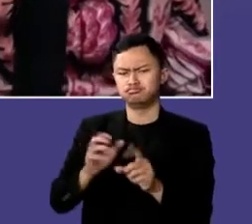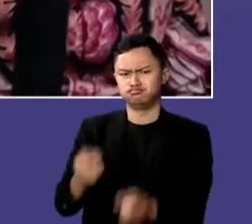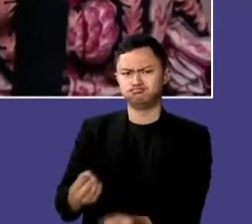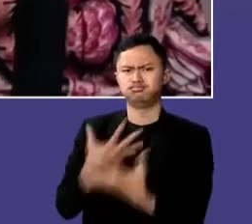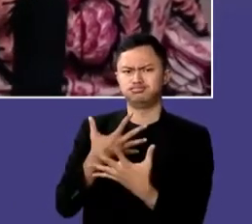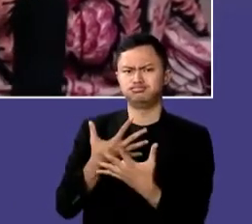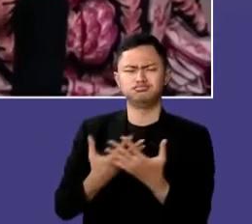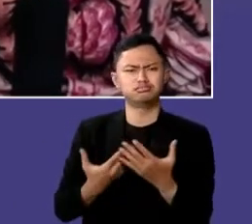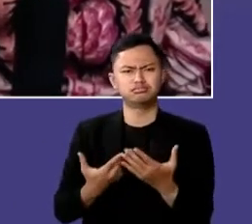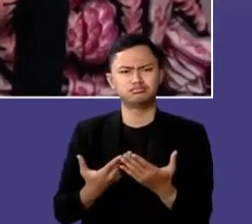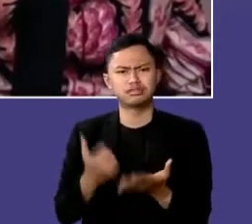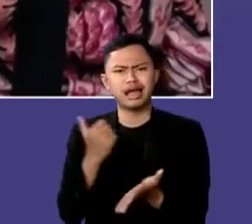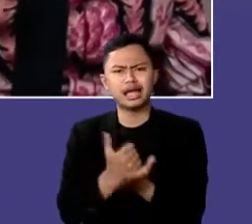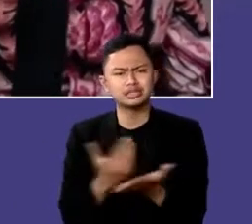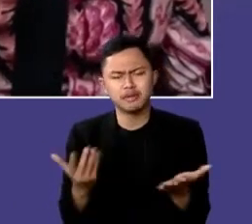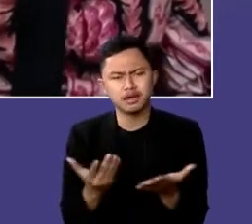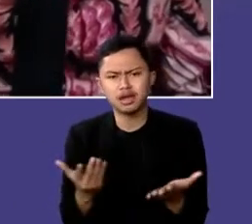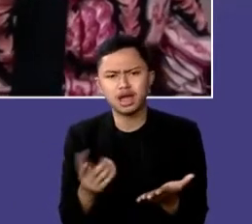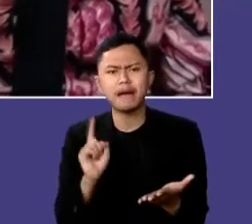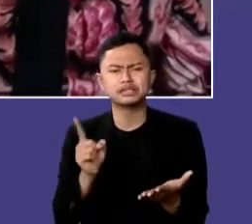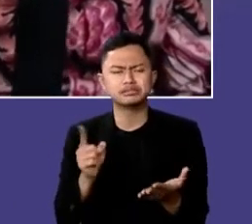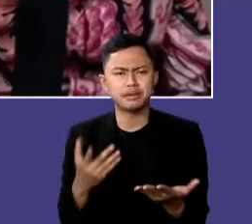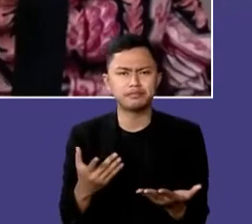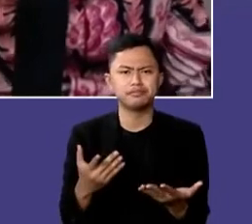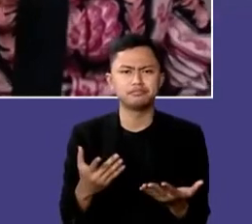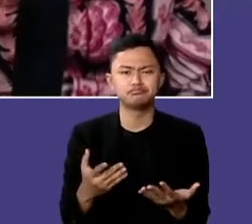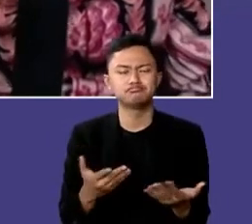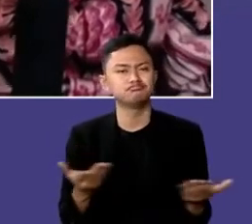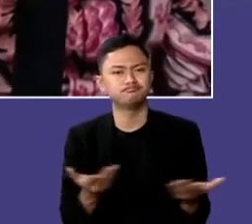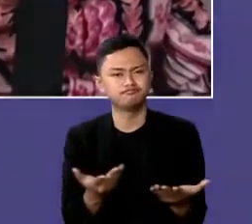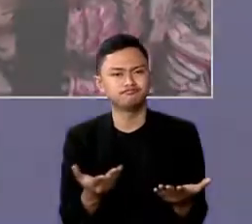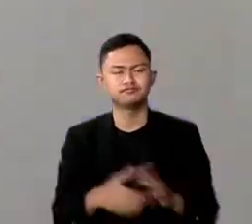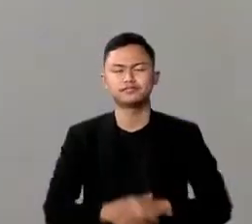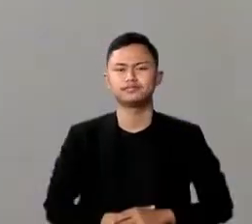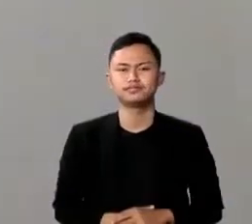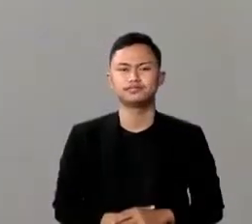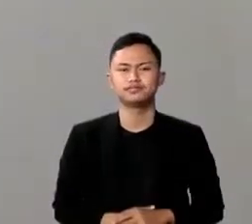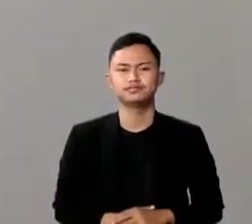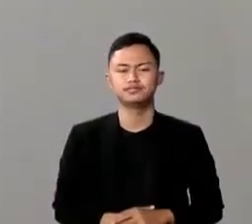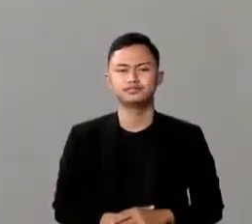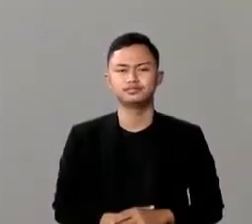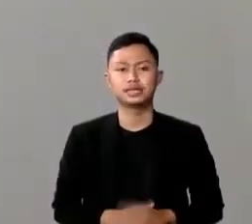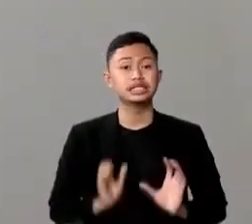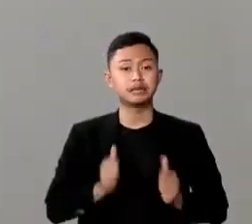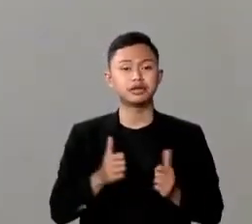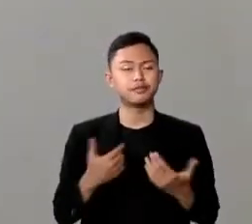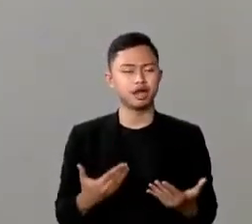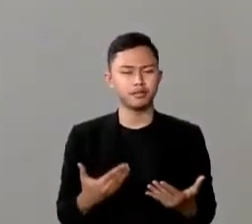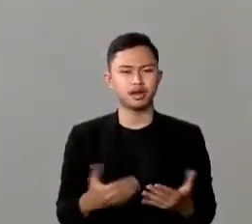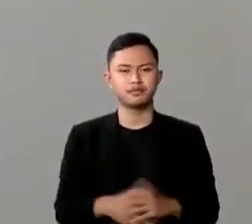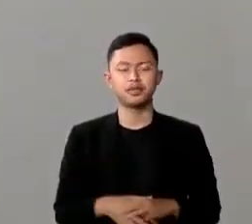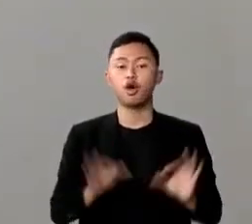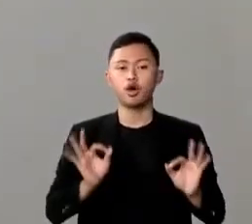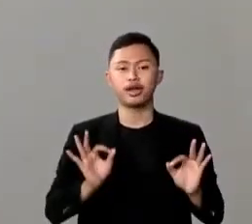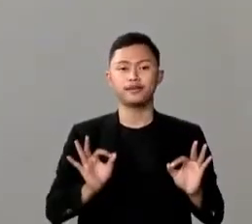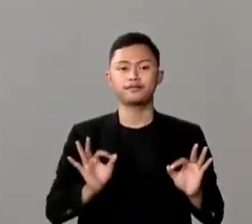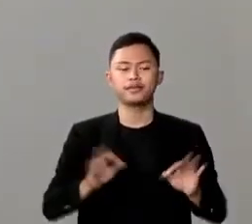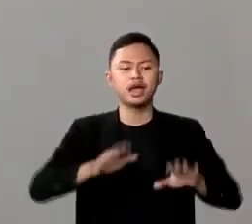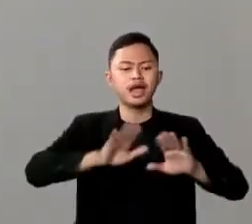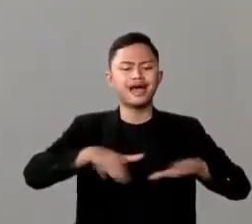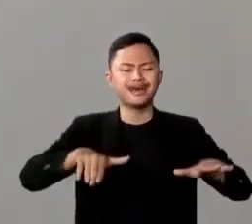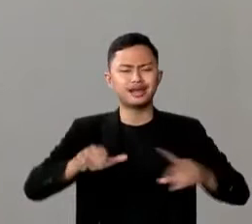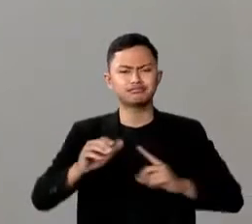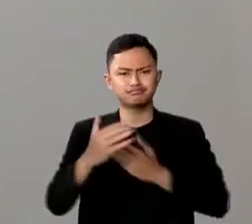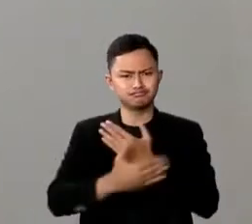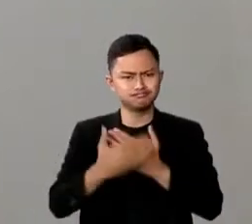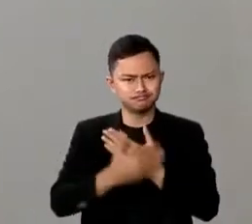mana dan antisipasinya Seperti apa Dog breed jadi eh dari sebagian anak-anak yang dirawat ya